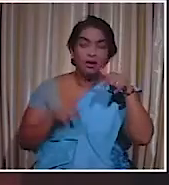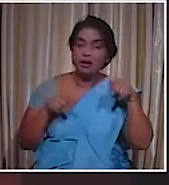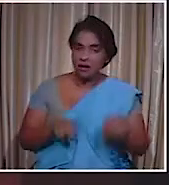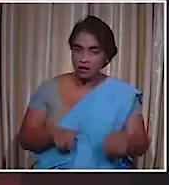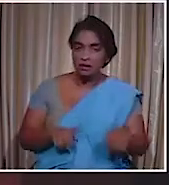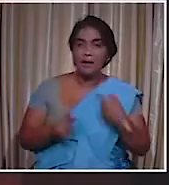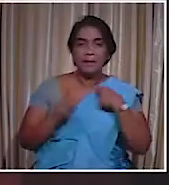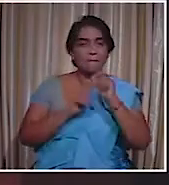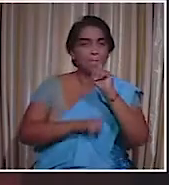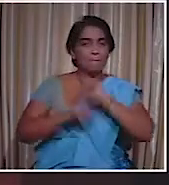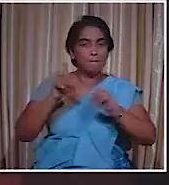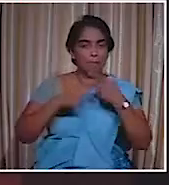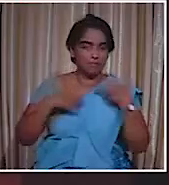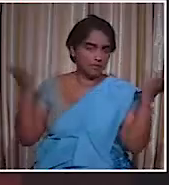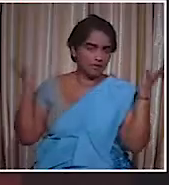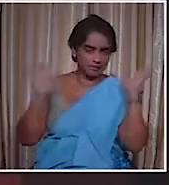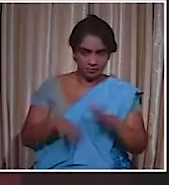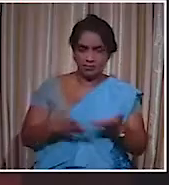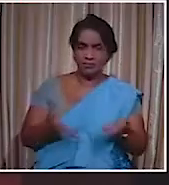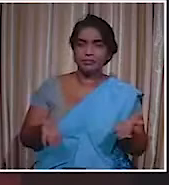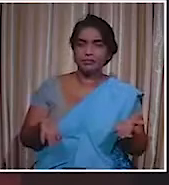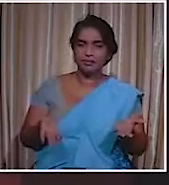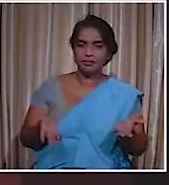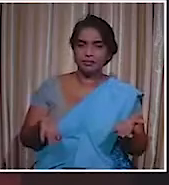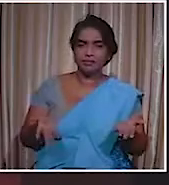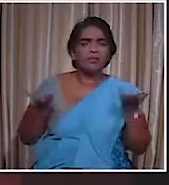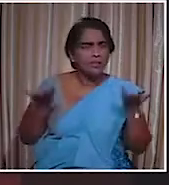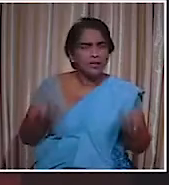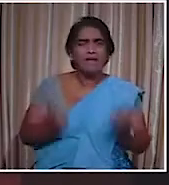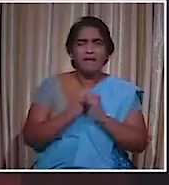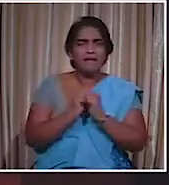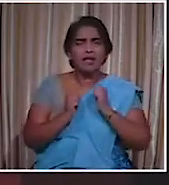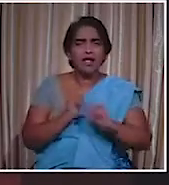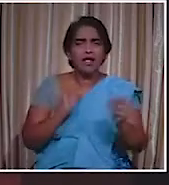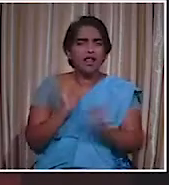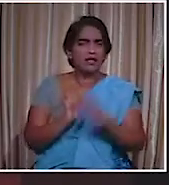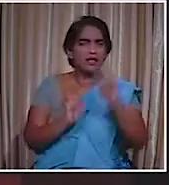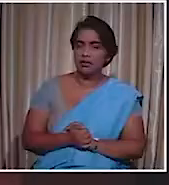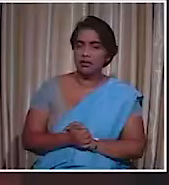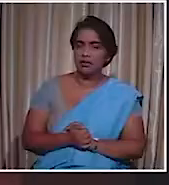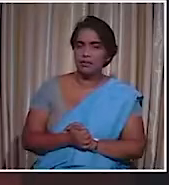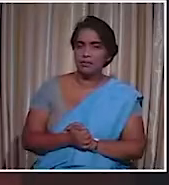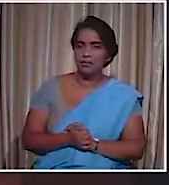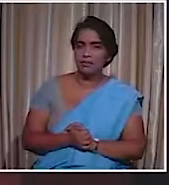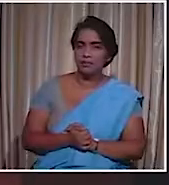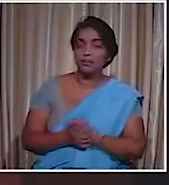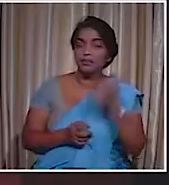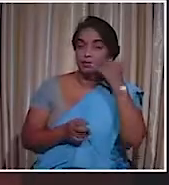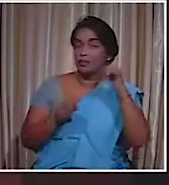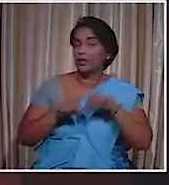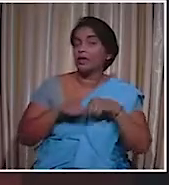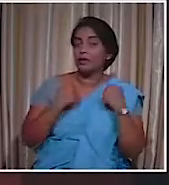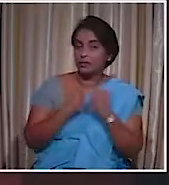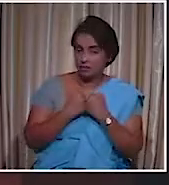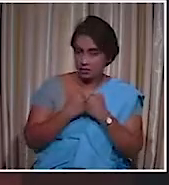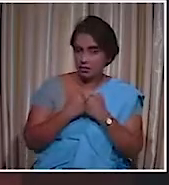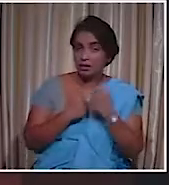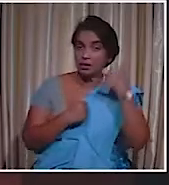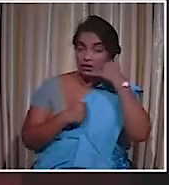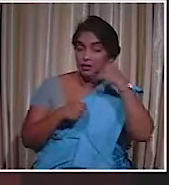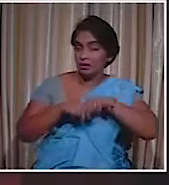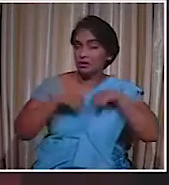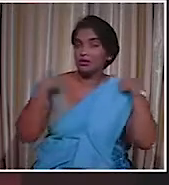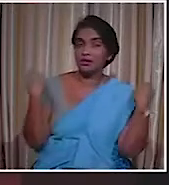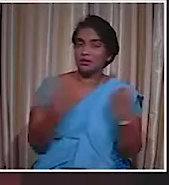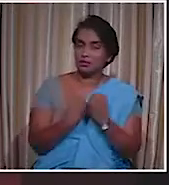අපි පාර්ලිමේන්තුවේ රැස් වෙනවා මොකක්ද මේකෙන් ලක්ෂ 220ට තියෙන ඵලෙ සමගි ජන බලවේගයත් සමගි